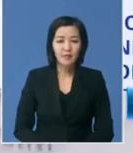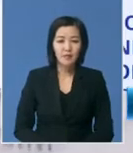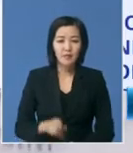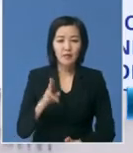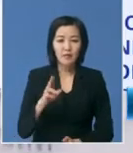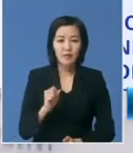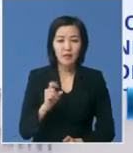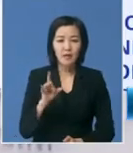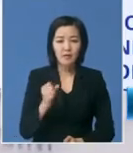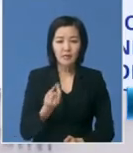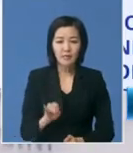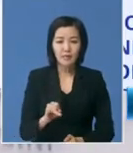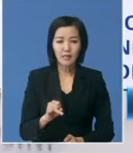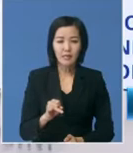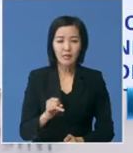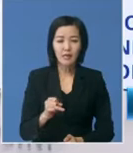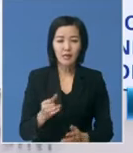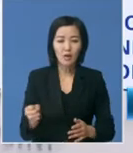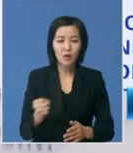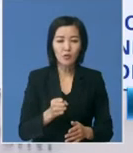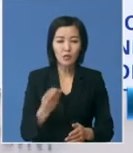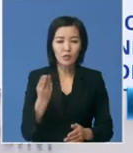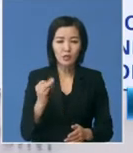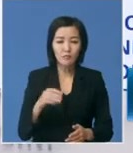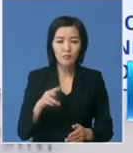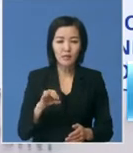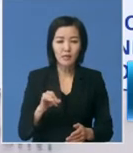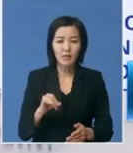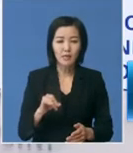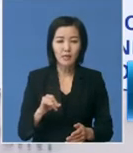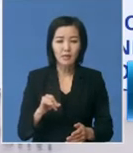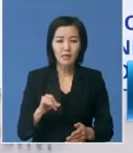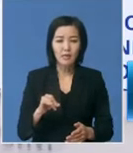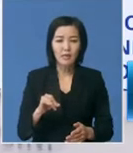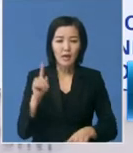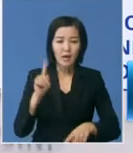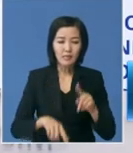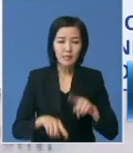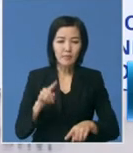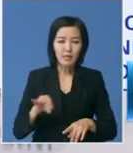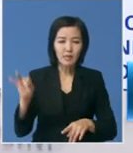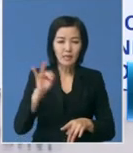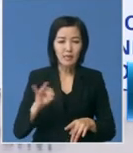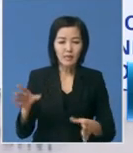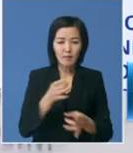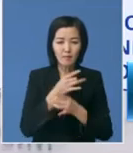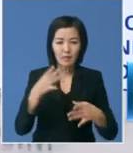Қарасай ауданы Шамалған ауылындағы Атамекен тарихи мәдени орталығы.